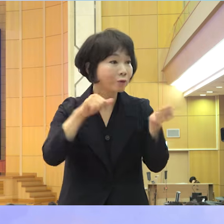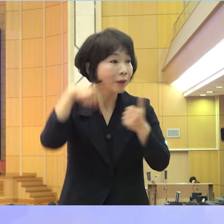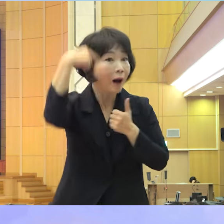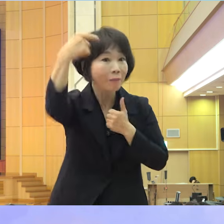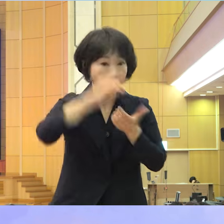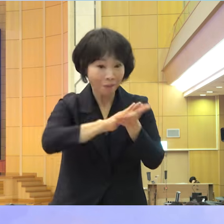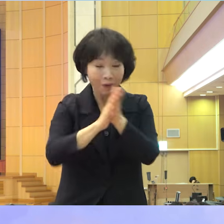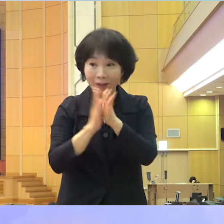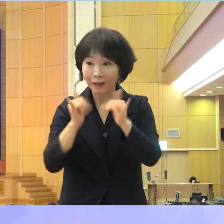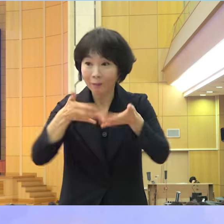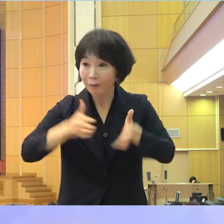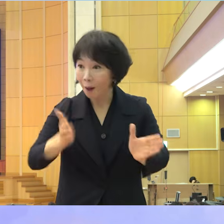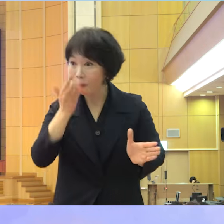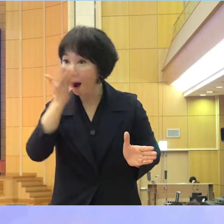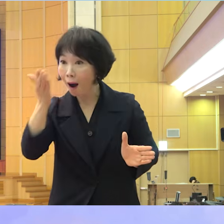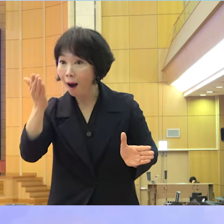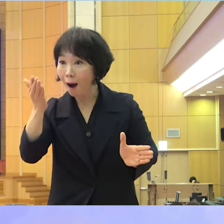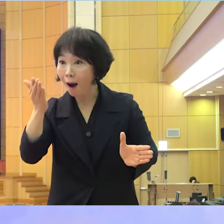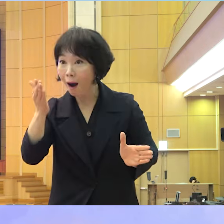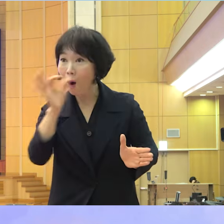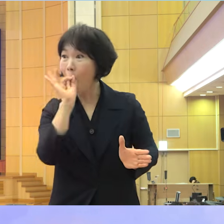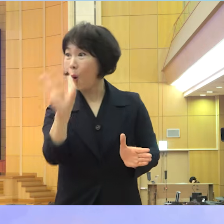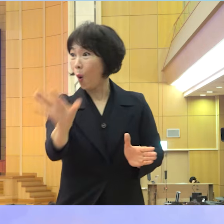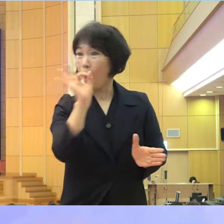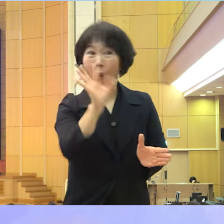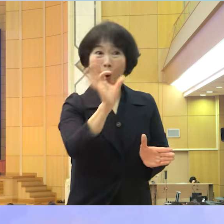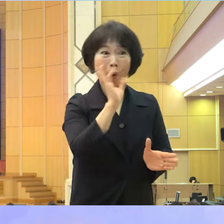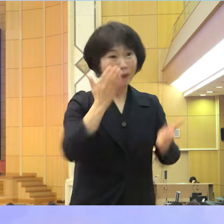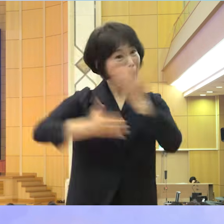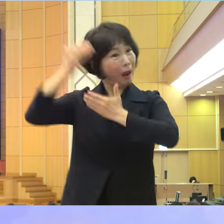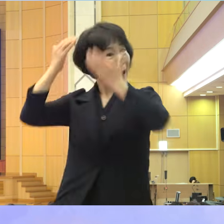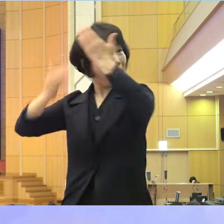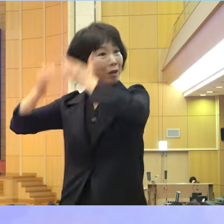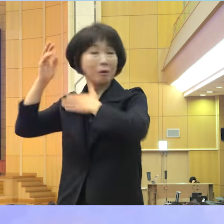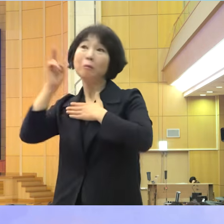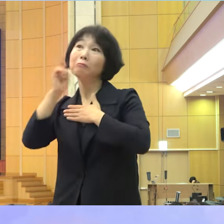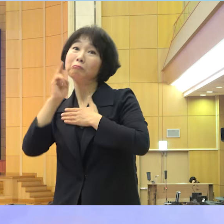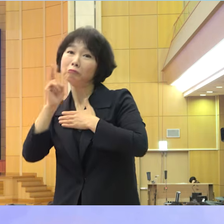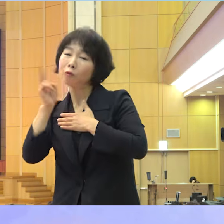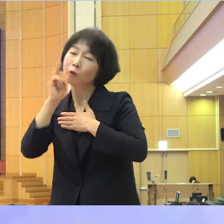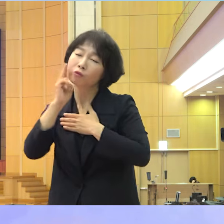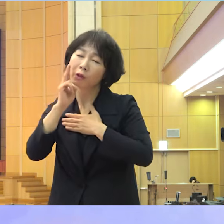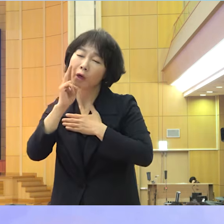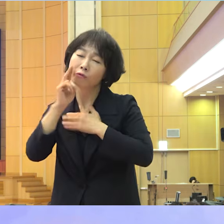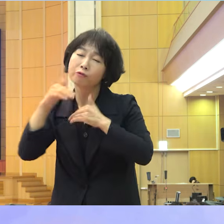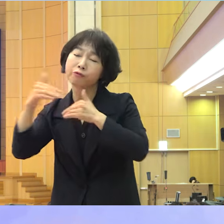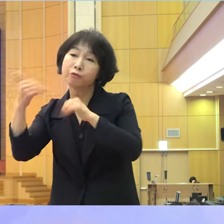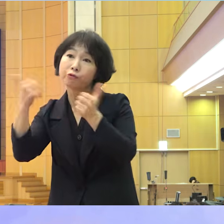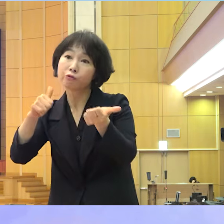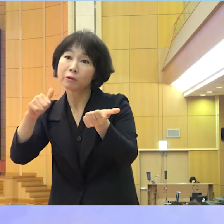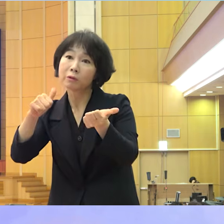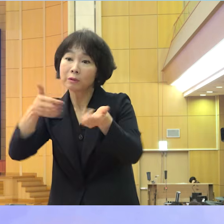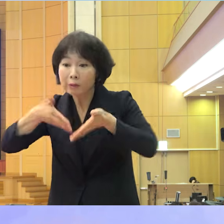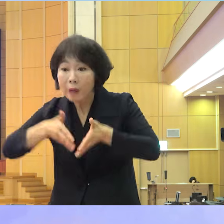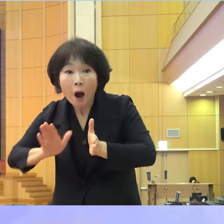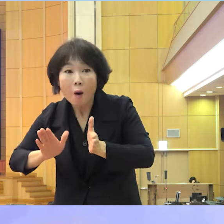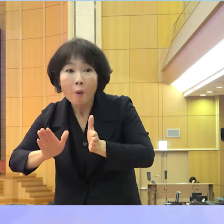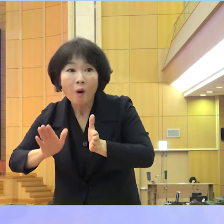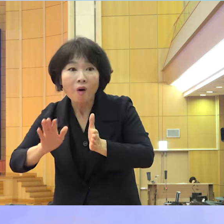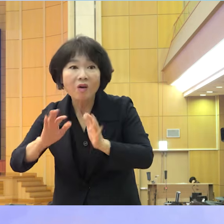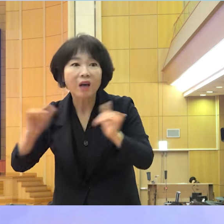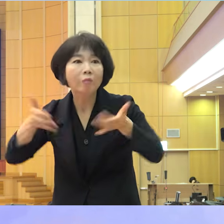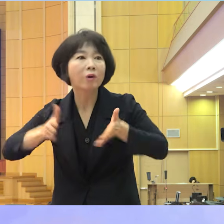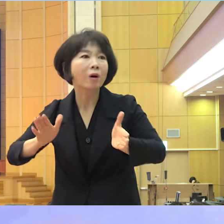되잖아요. 그 옛날 원숭이는 사람이 됐는데 왜 오늘날 원숭이는 사람이 안 되고 늙어